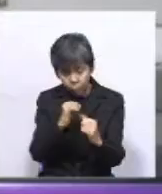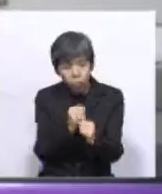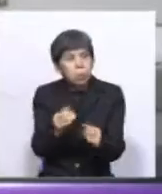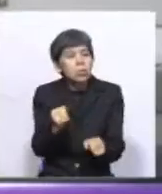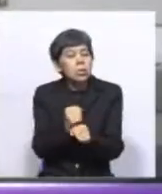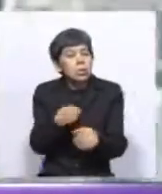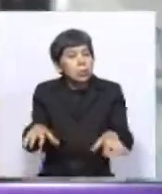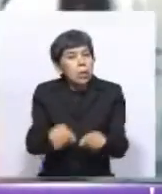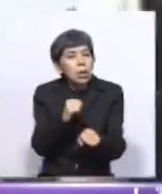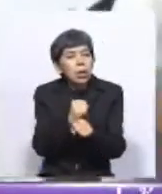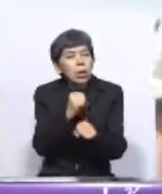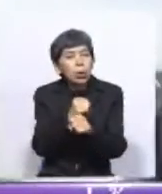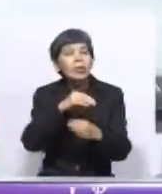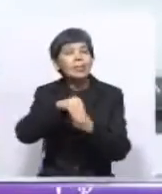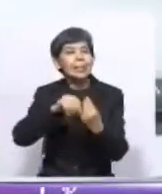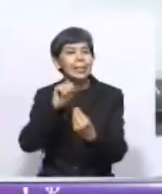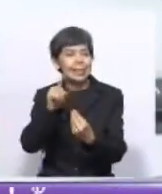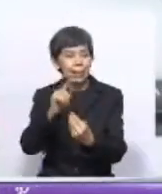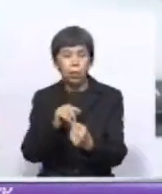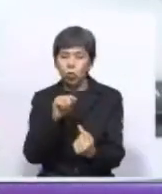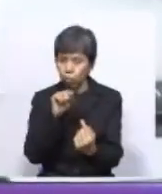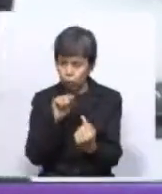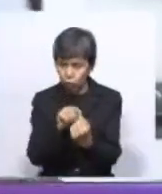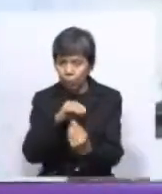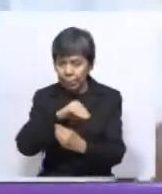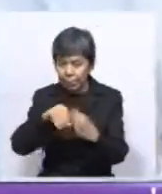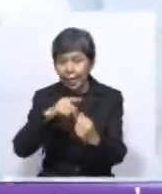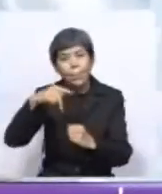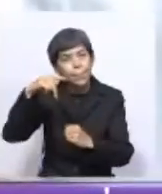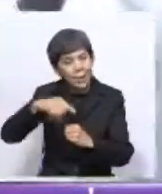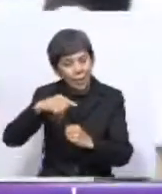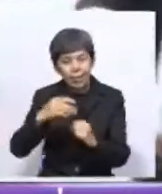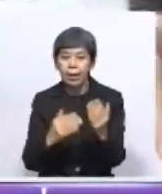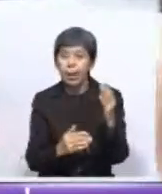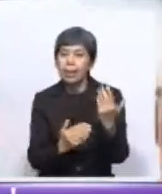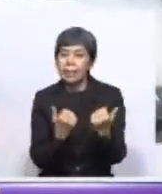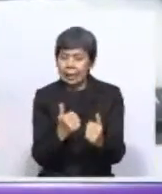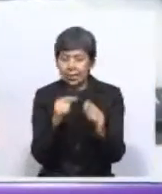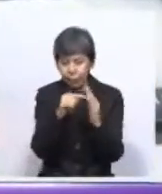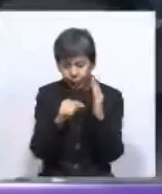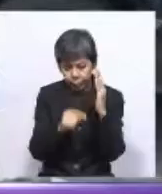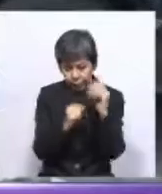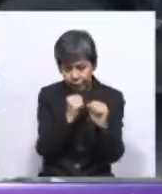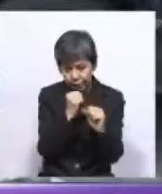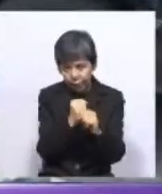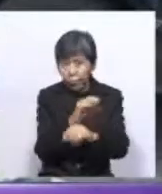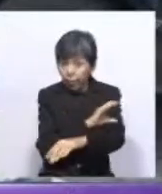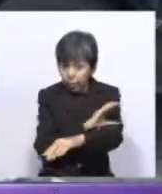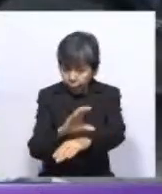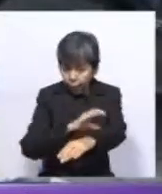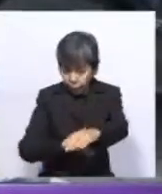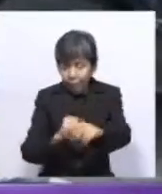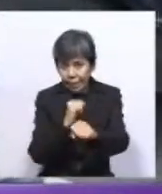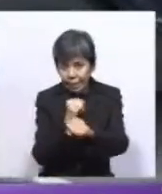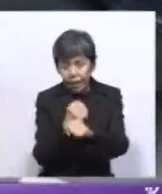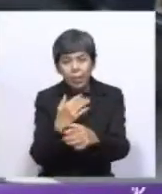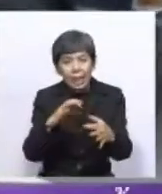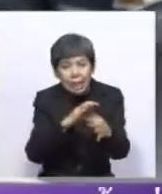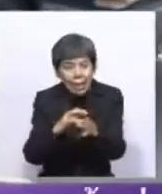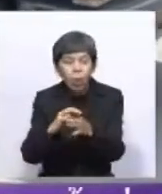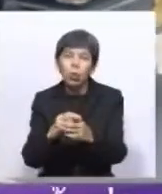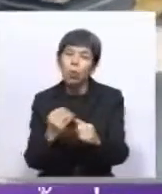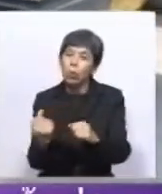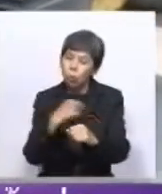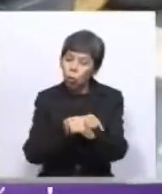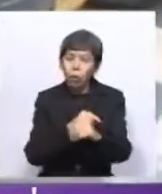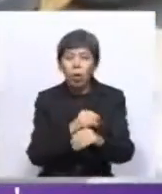วมทั้งเสริมสร้างศักยภาพให้กับพื้นที่เศรษฐกิจโดยเฉพาะเขตเศรษฐกิจพิเศษชายแดนที่จะเร่งพัฒนาระบบการคมนาคมขนส่งรองรับ